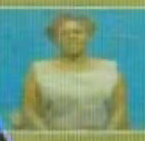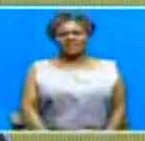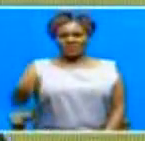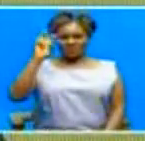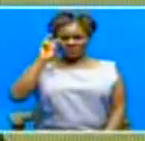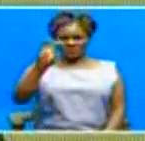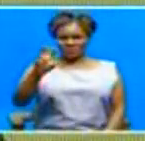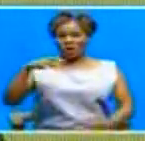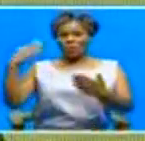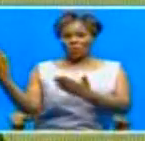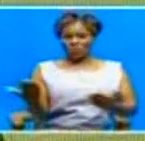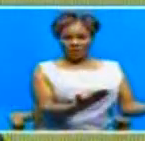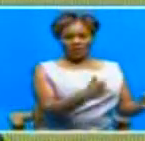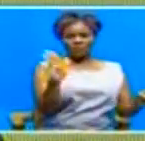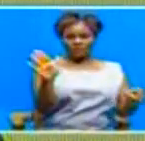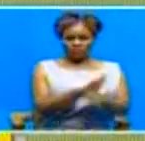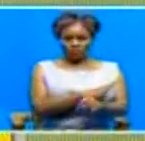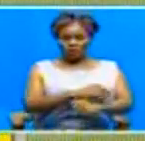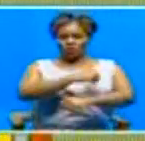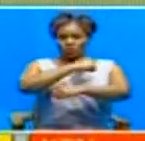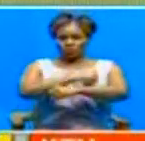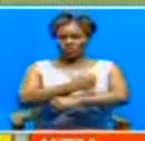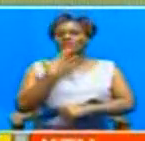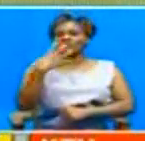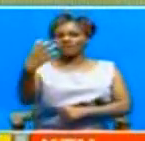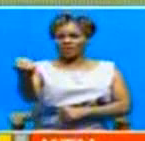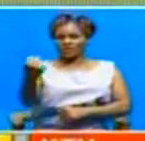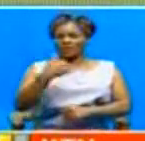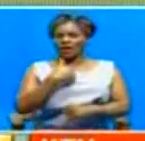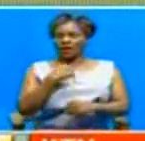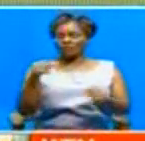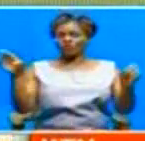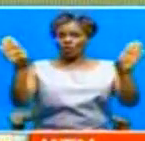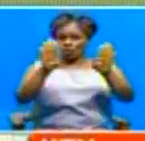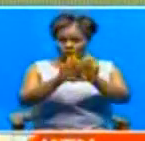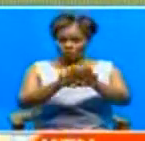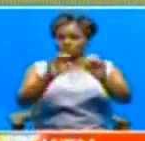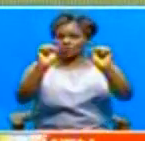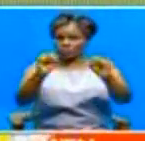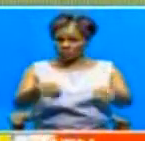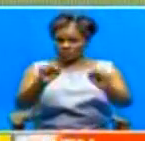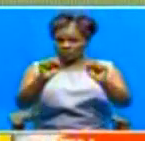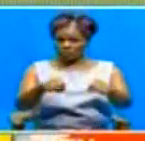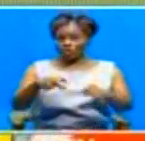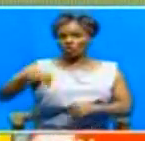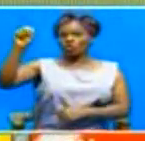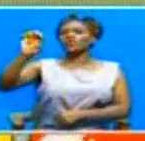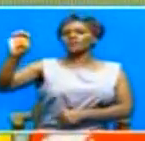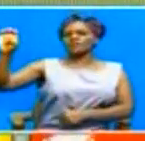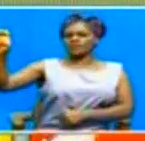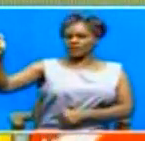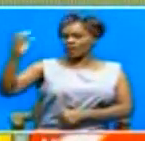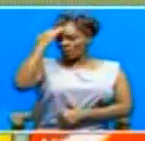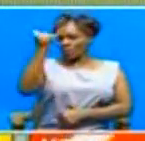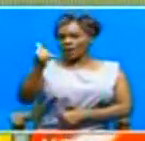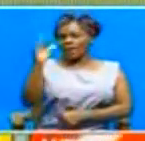Na mtazamaji, karibu kwa taarifa kamili. Huku shule 500 zikikumbwa na tishio la kufungwa katika eneo zima la kaskazini mashariki